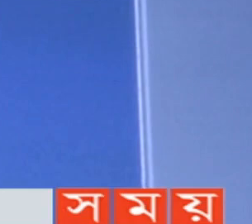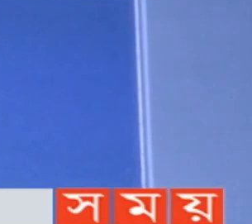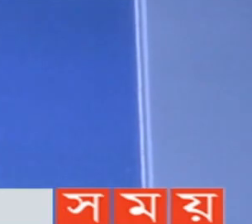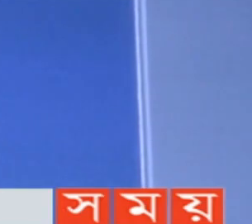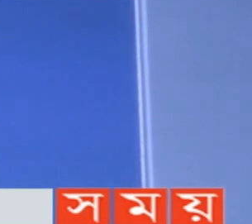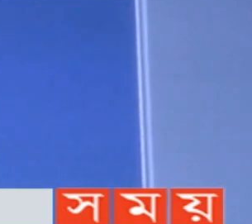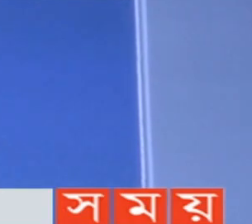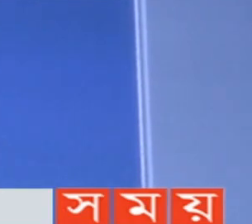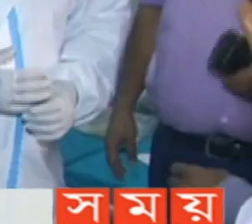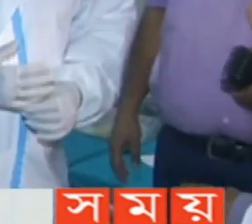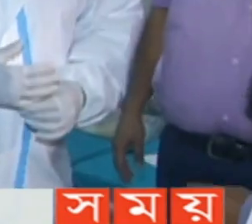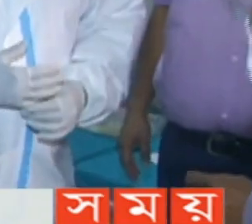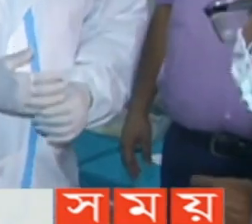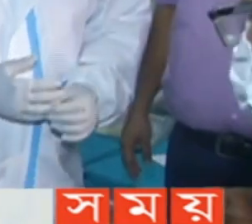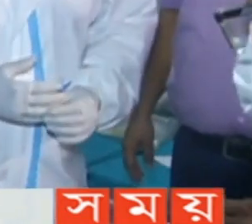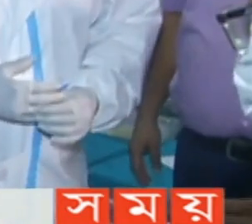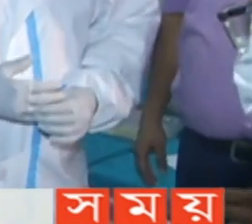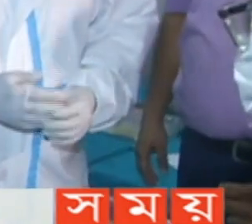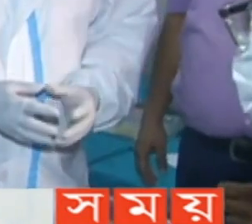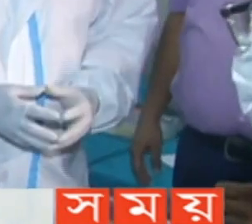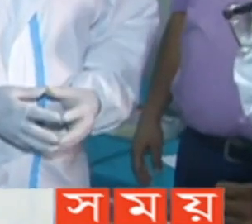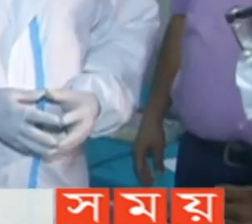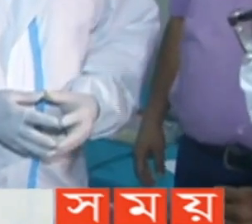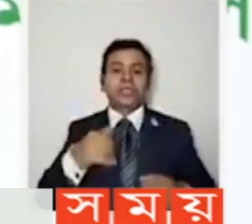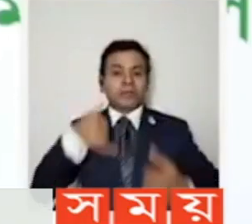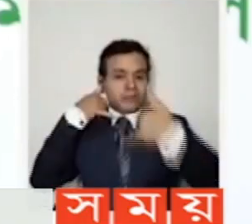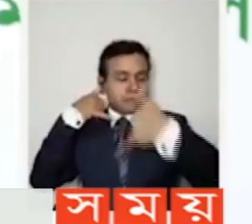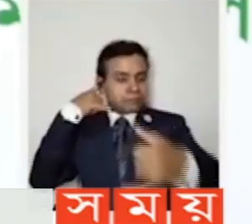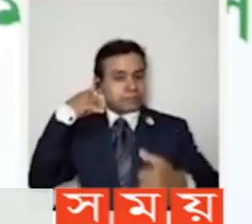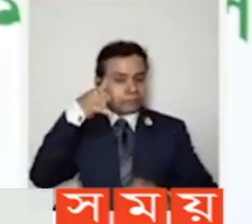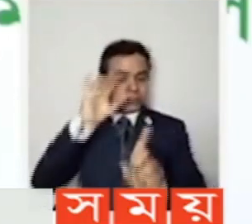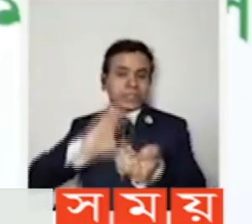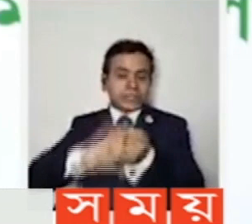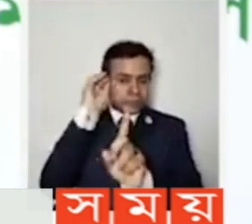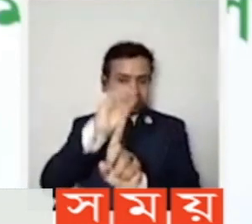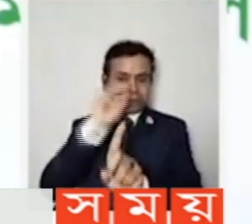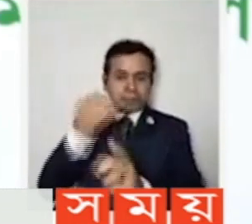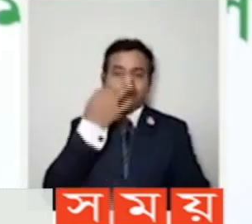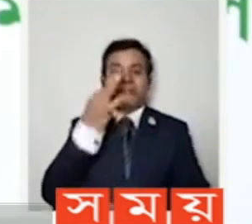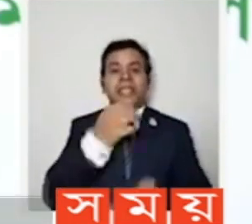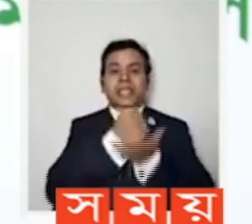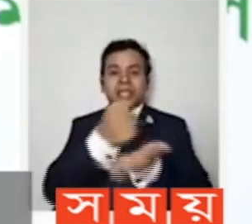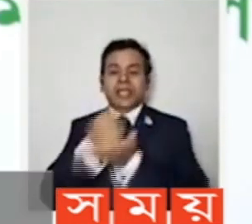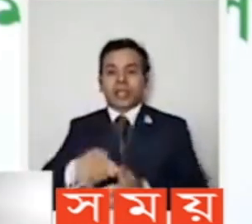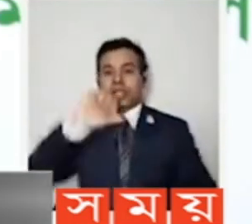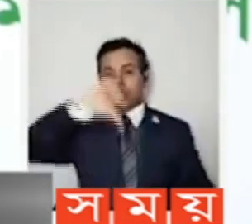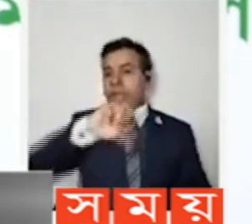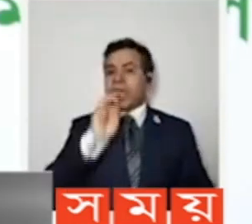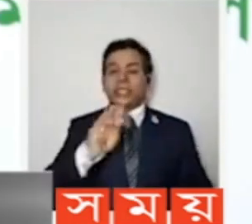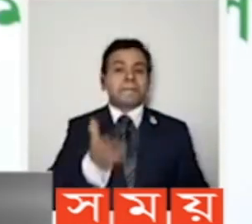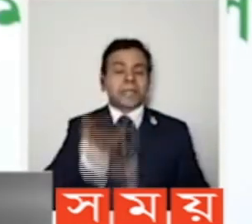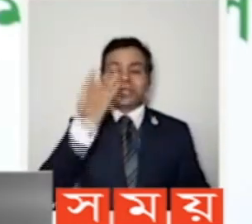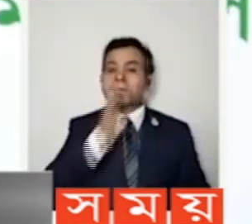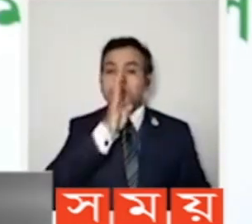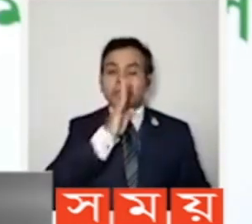কোভিড পরিস্থিতি নিয়ন্ত্রণে প্লাজমা থেরাপির ক্ষেত্রে ভূমিকা রাখবে এই উদ্যোগ। প্ল্যাটফর্ম সাম্প্রতিক সময়ে অন্যান্য সংগঠনসমূহের